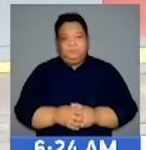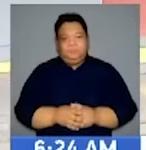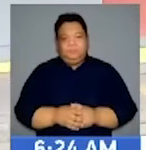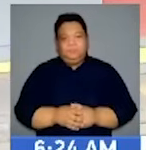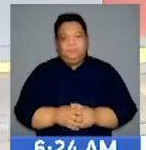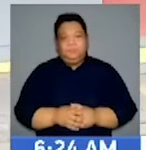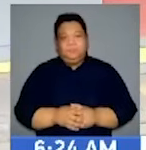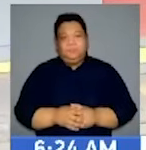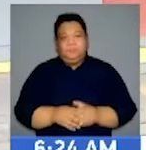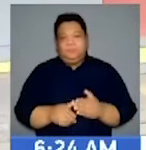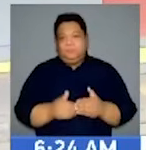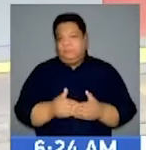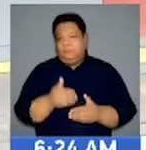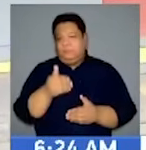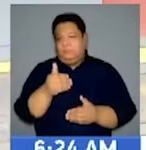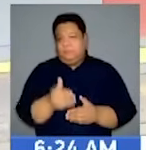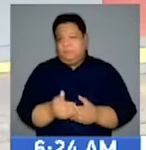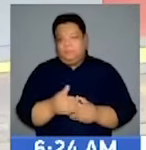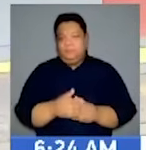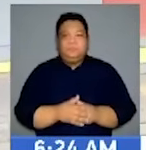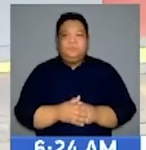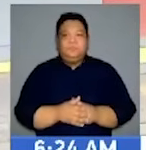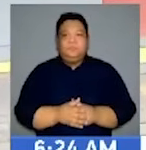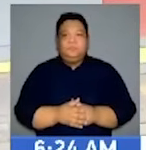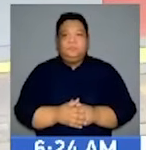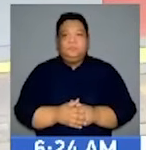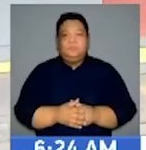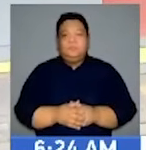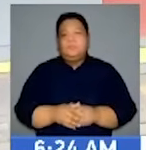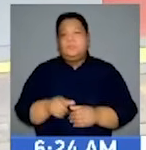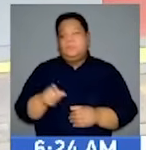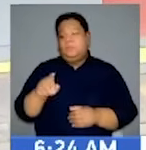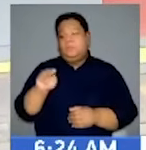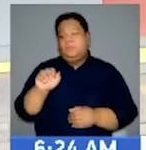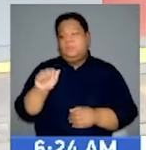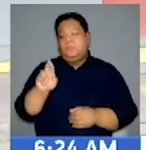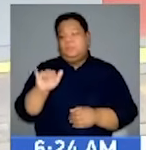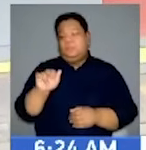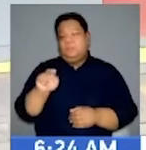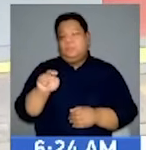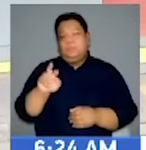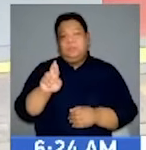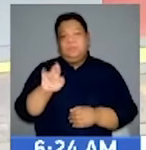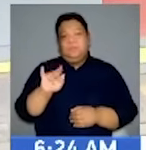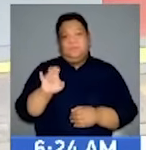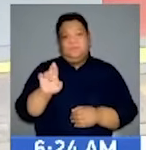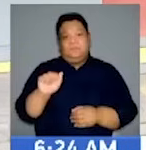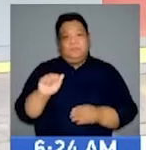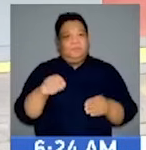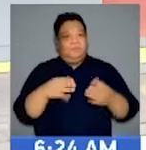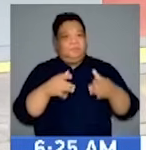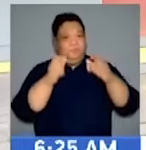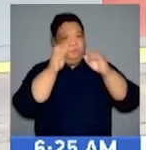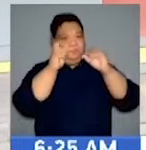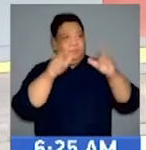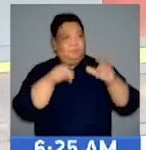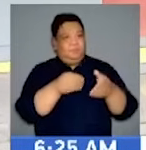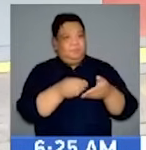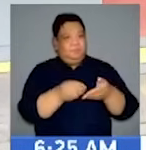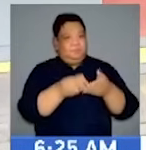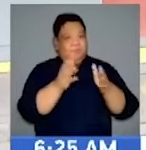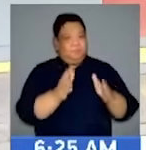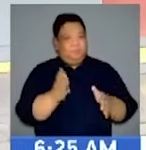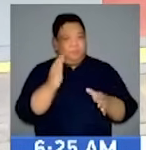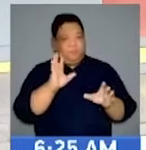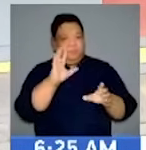Ginulat ni Kapuso Primetime Queen Marian Rivera ang shopper sa isang mall sa Taguig nang sumali siya sa isang flash mob.